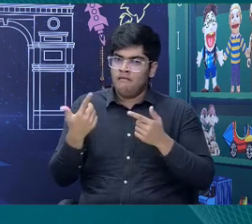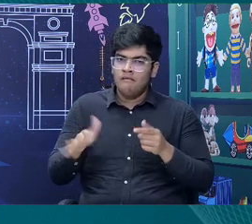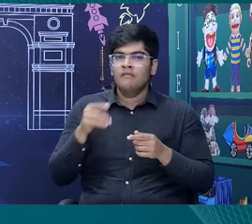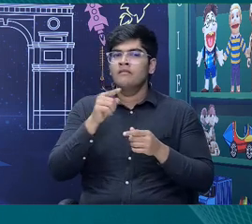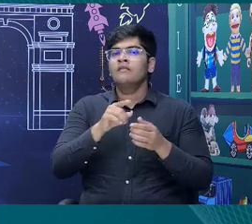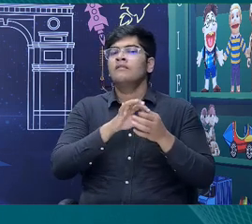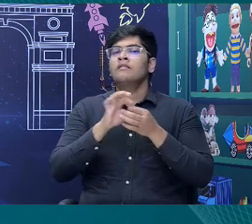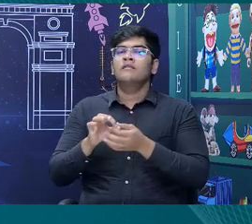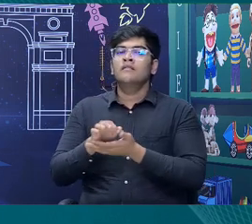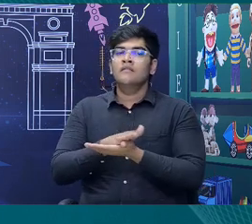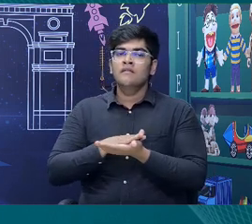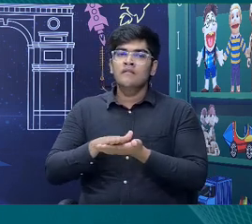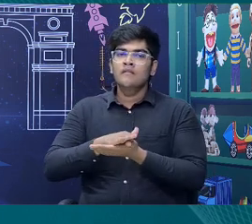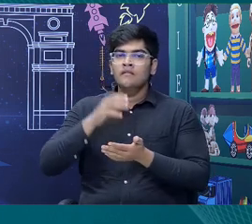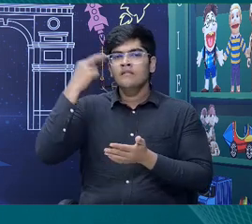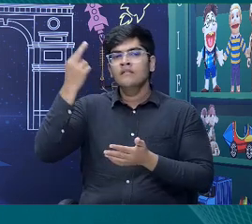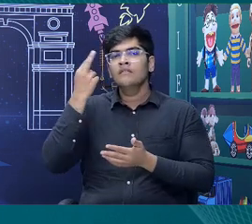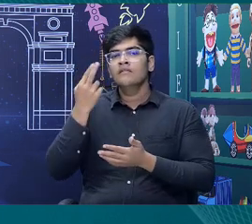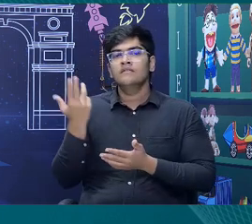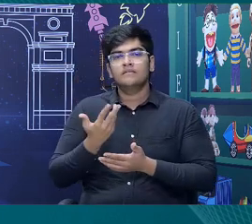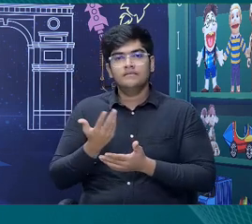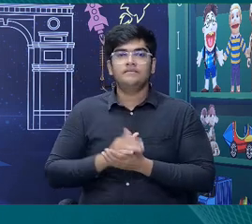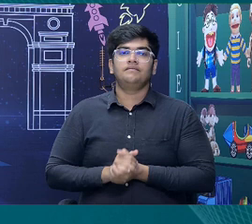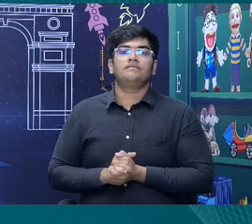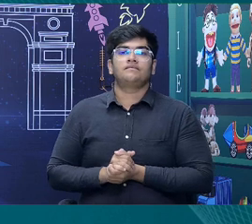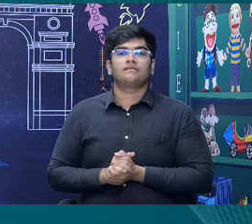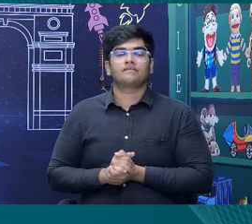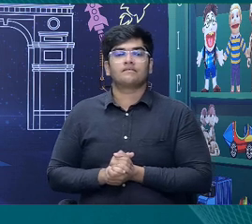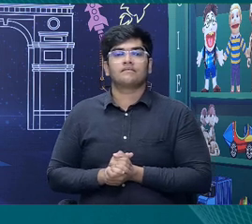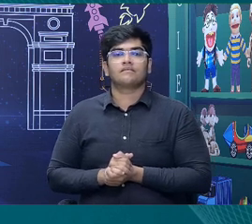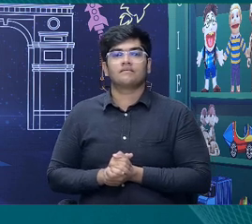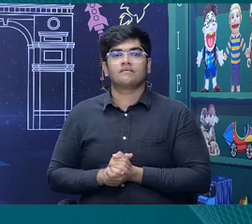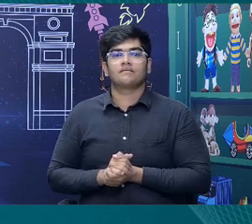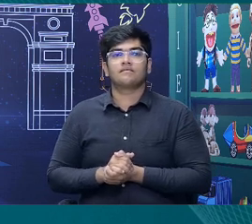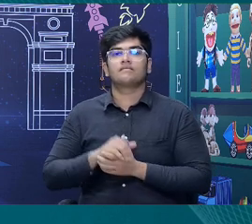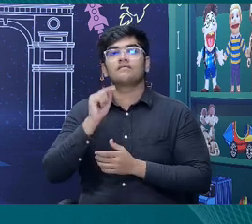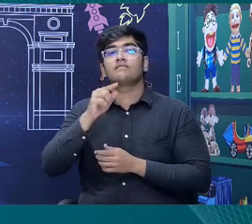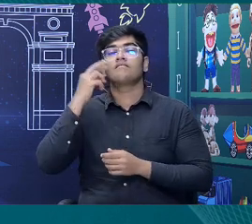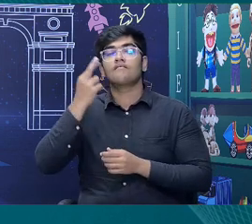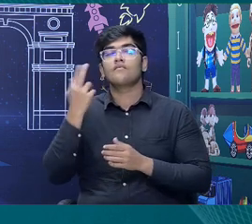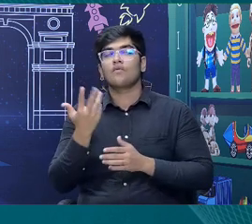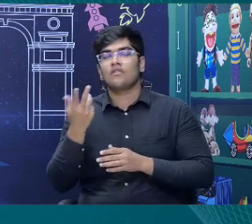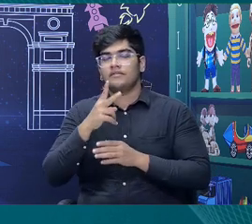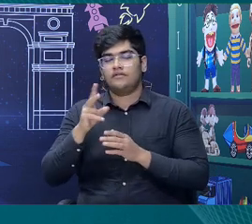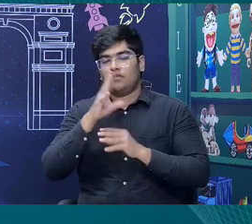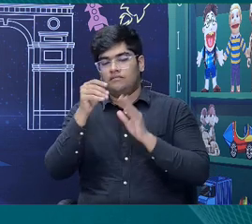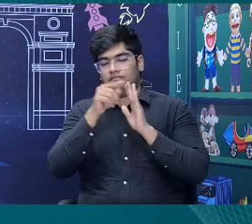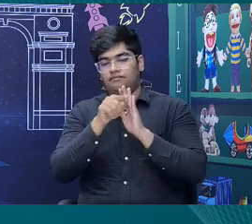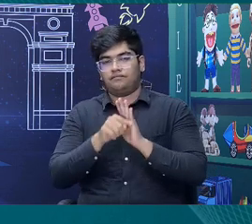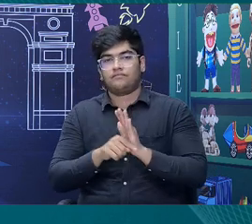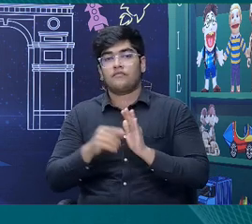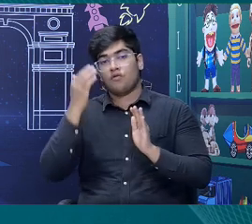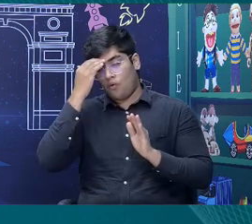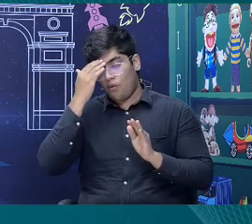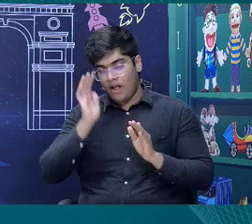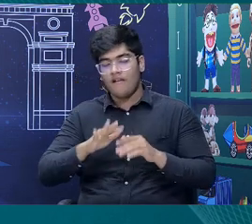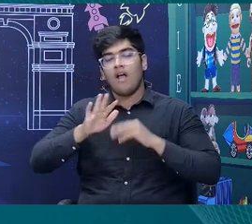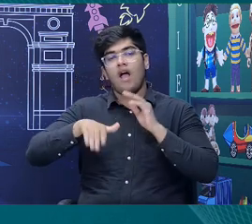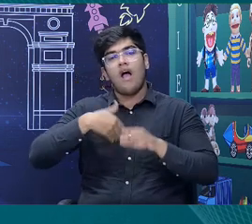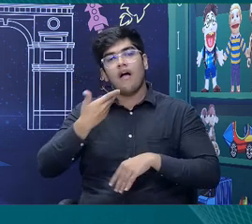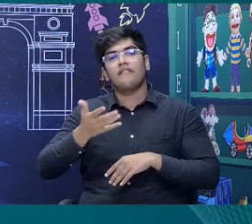बताए हैं जो अ अपने थॉट्स बताए हैं वो आ रहे हैं तो रीजन क्यों है तो वो जो रीजन एक बार जब मालूम हो पड़ गया तो